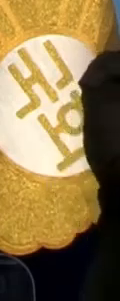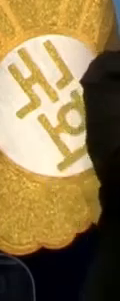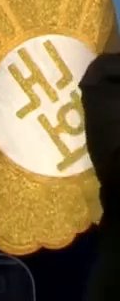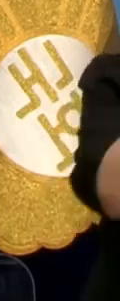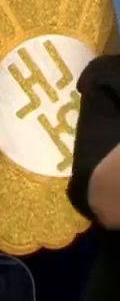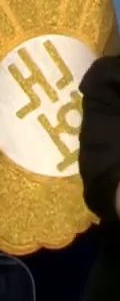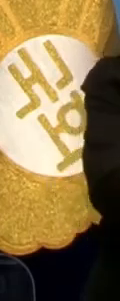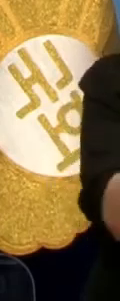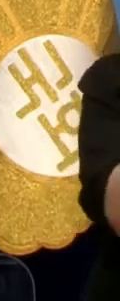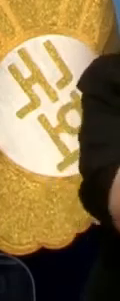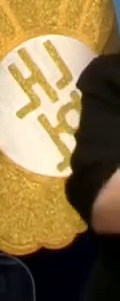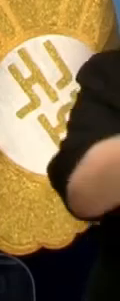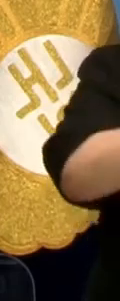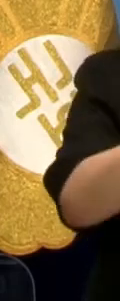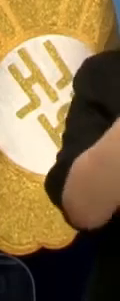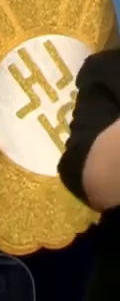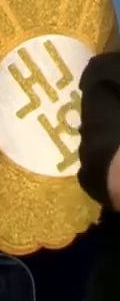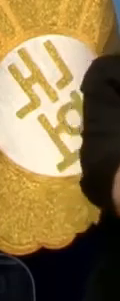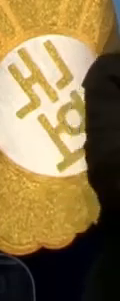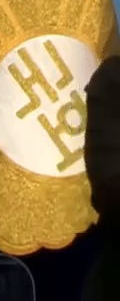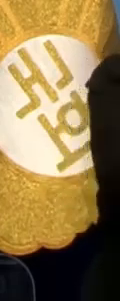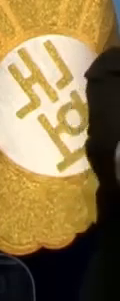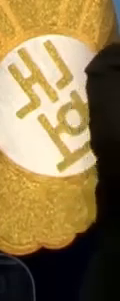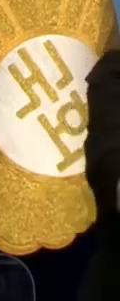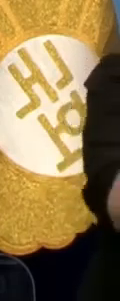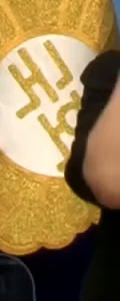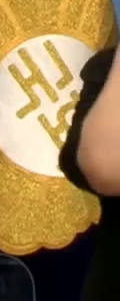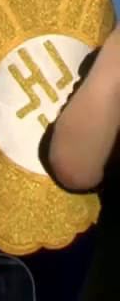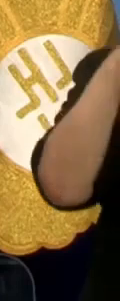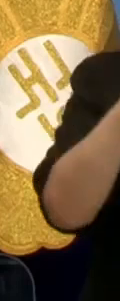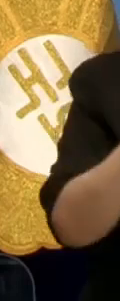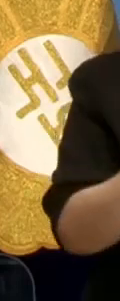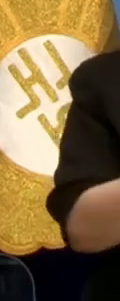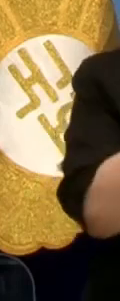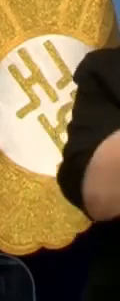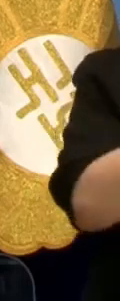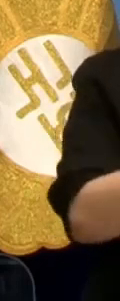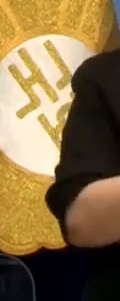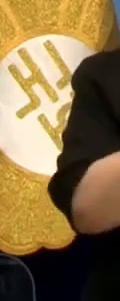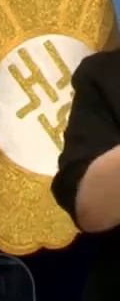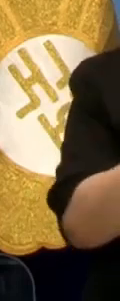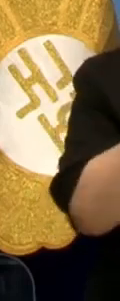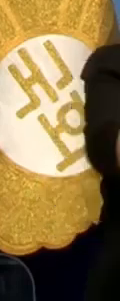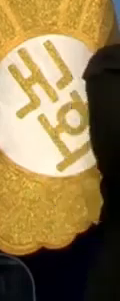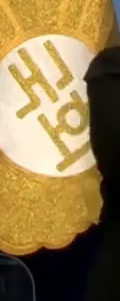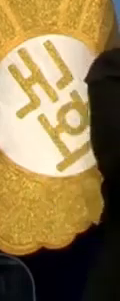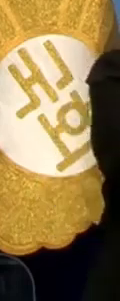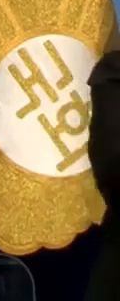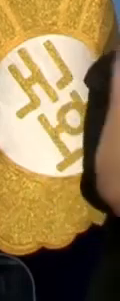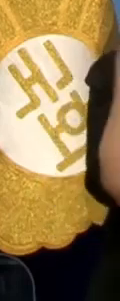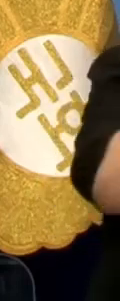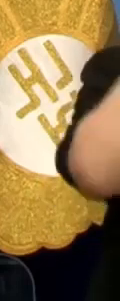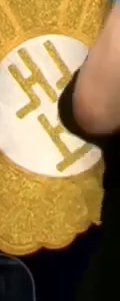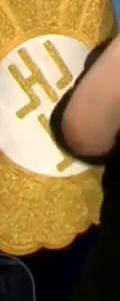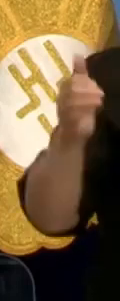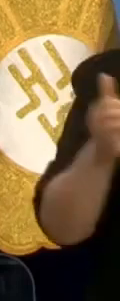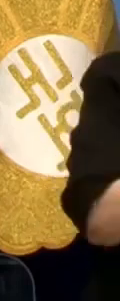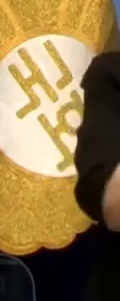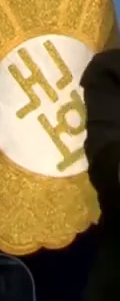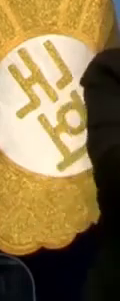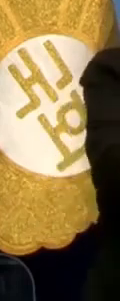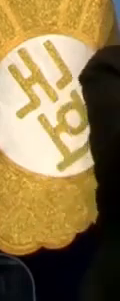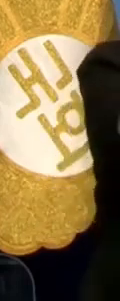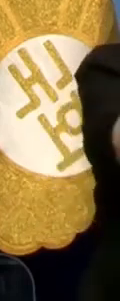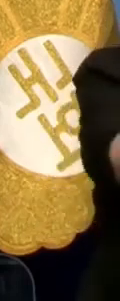뚫고 광화문 광장에서 11일간 목숨을 건 단식 농성까지 해가면서 성남시에서